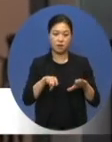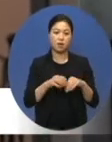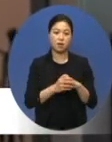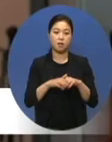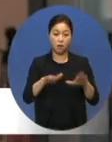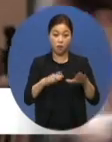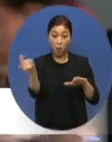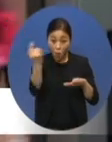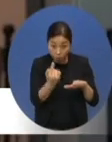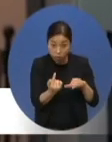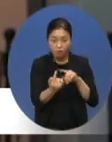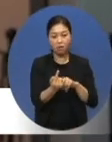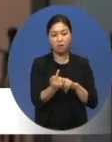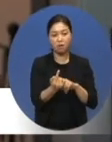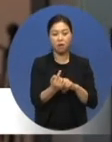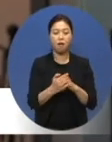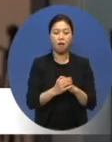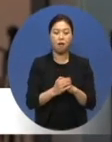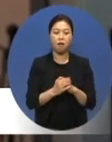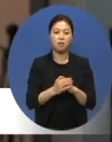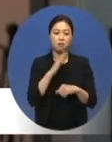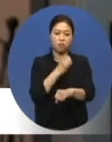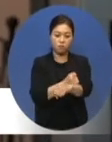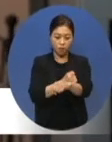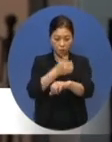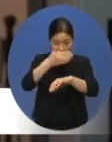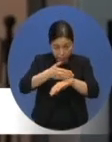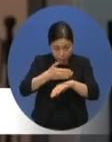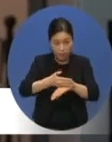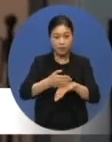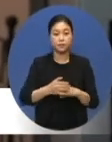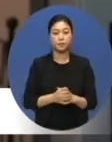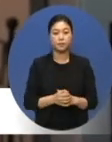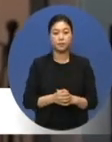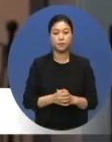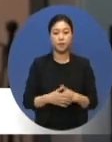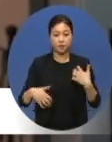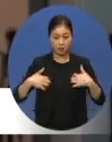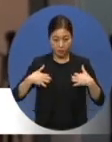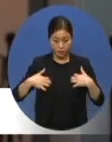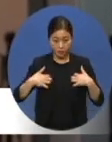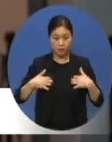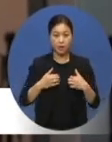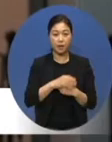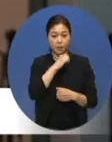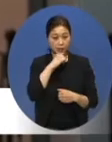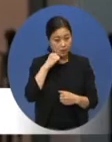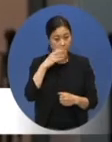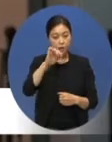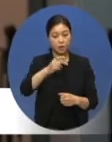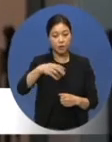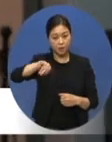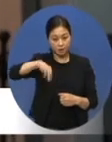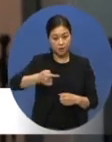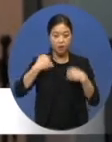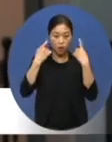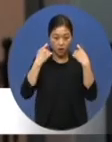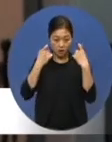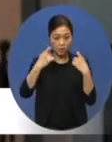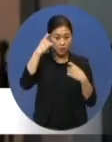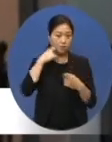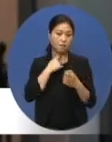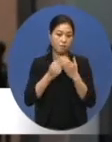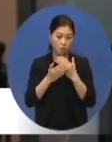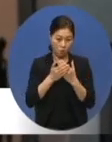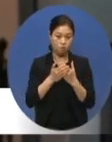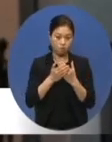것에 대해서 보리숙에서 대단히 감사의 말씀을 드리고 즐겁게 맛있게 웰니스 관광을